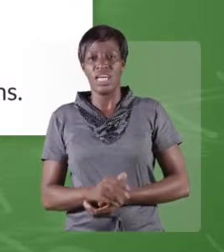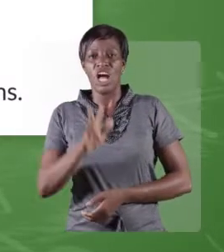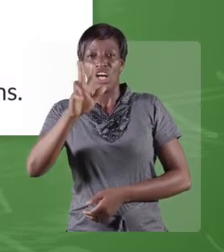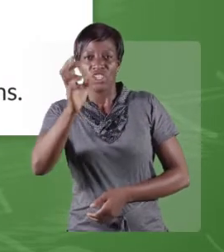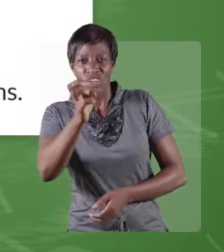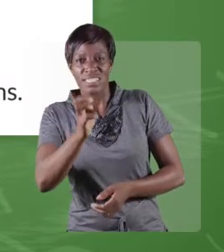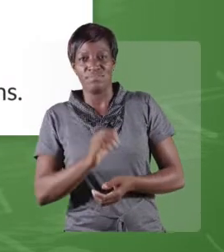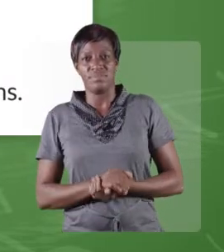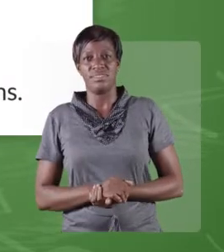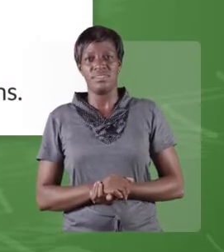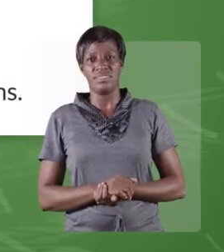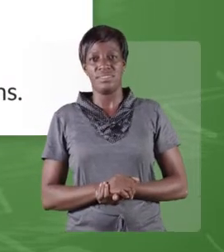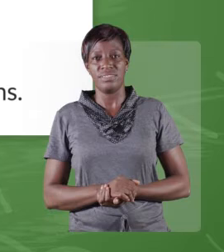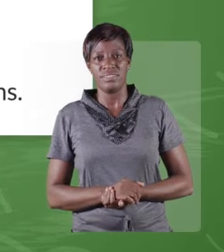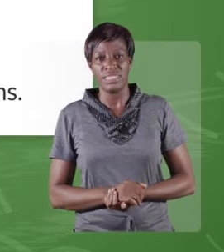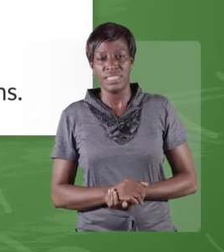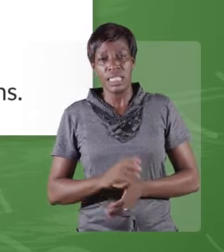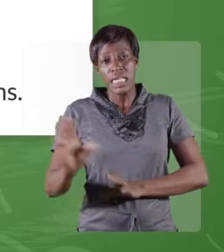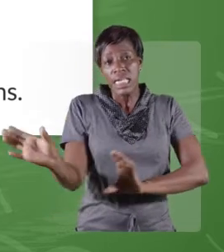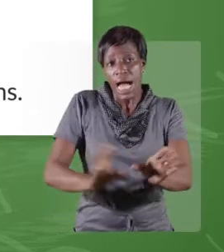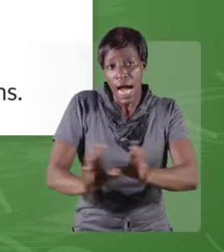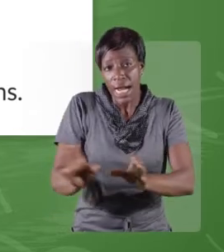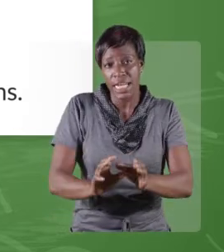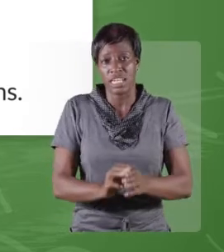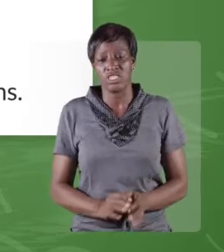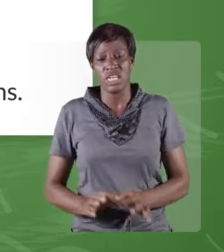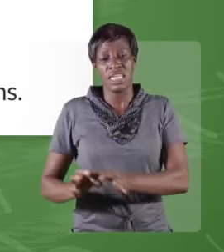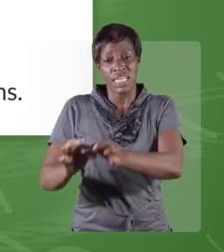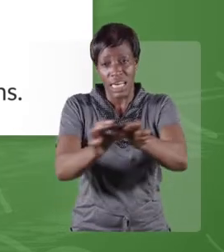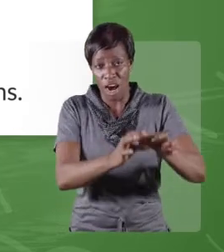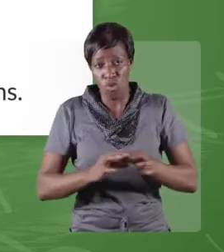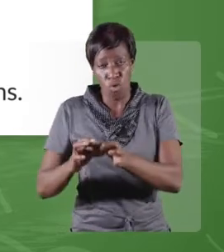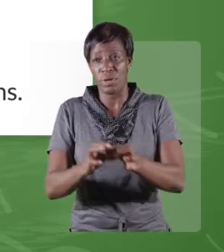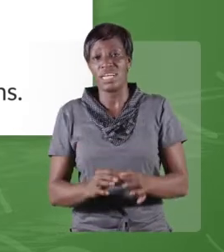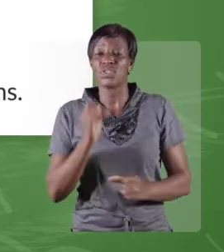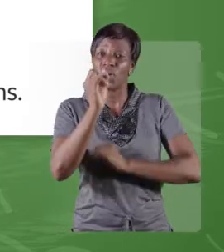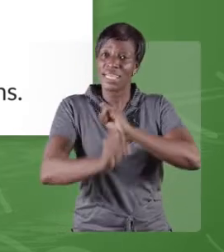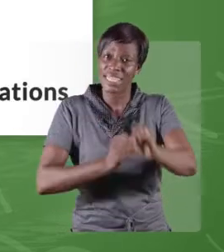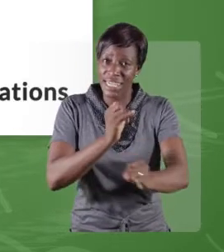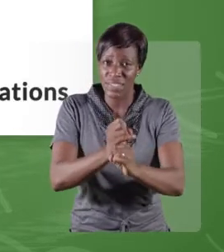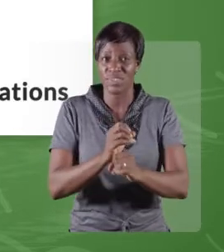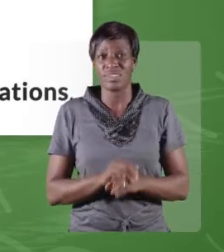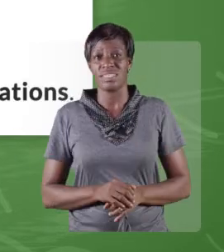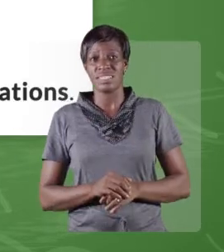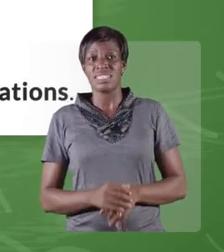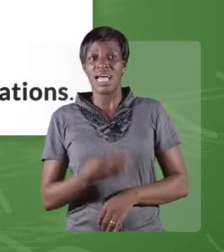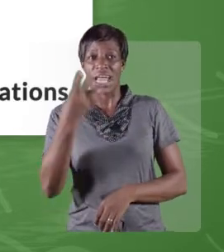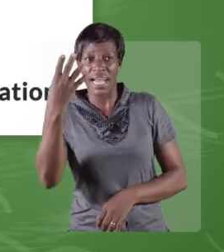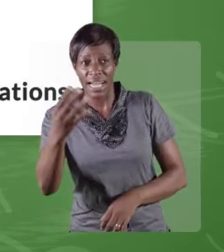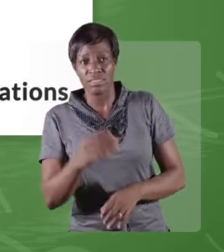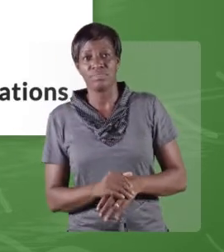3. La réalisation de la coopération internationale. Et 4.